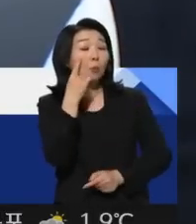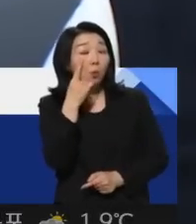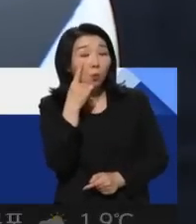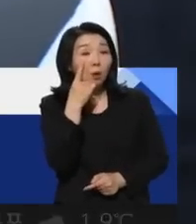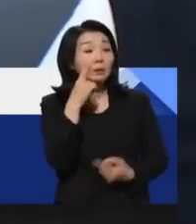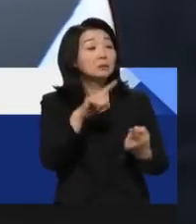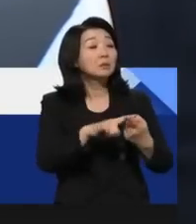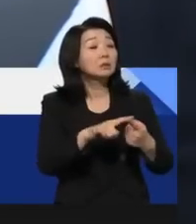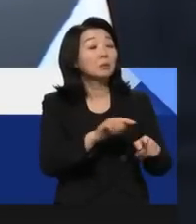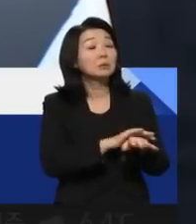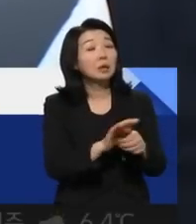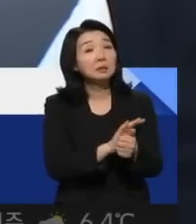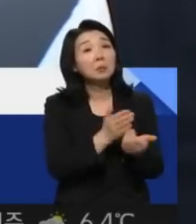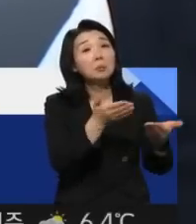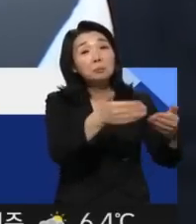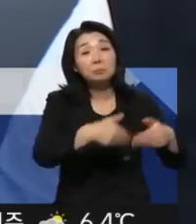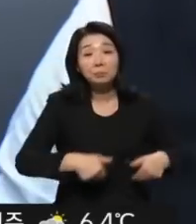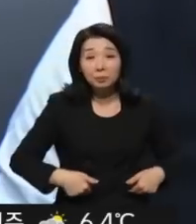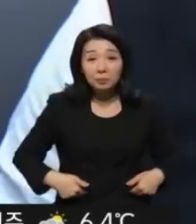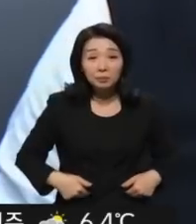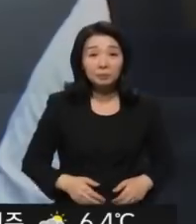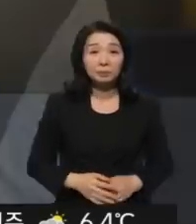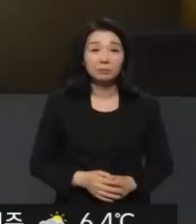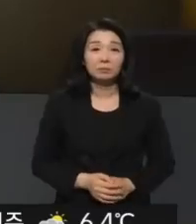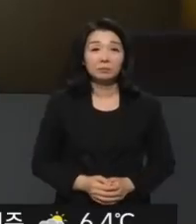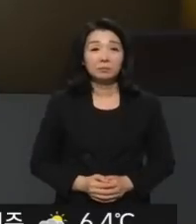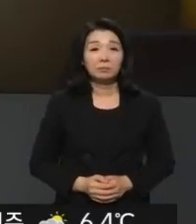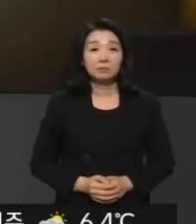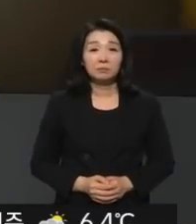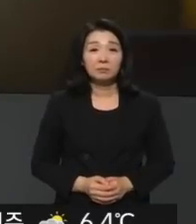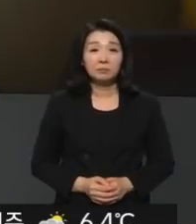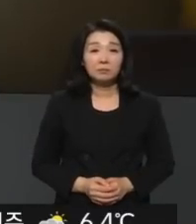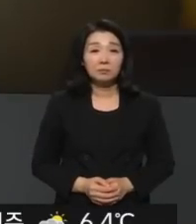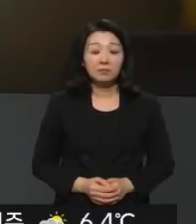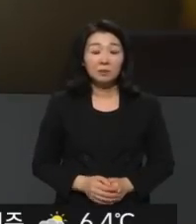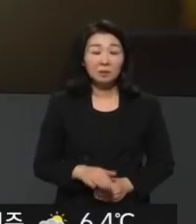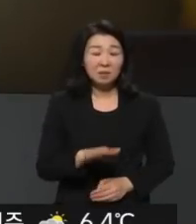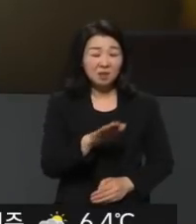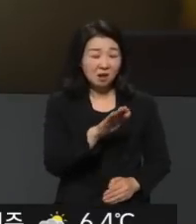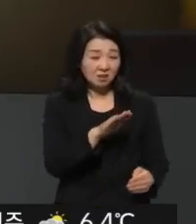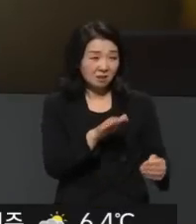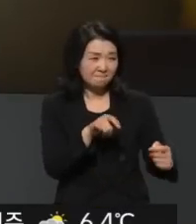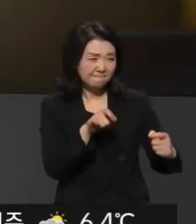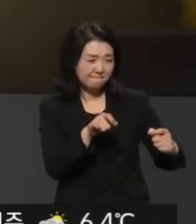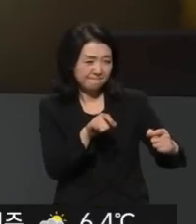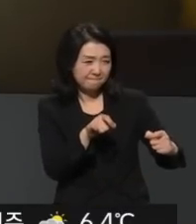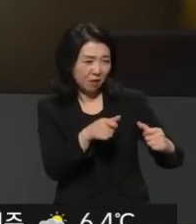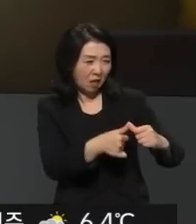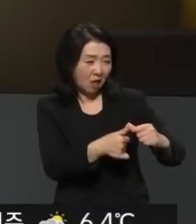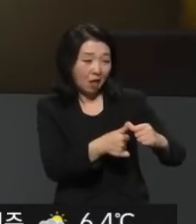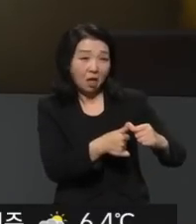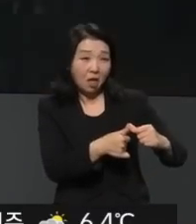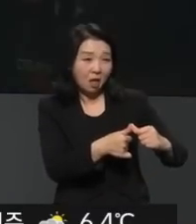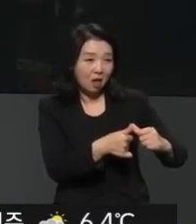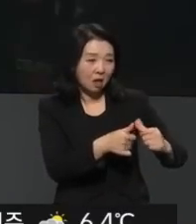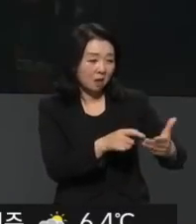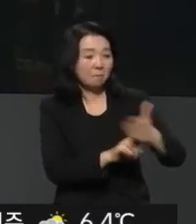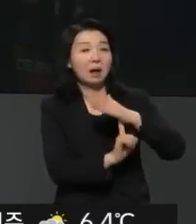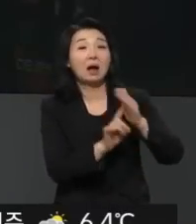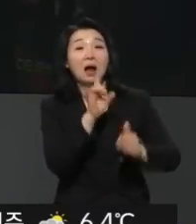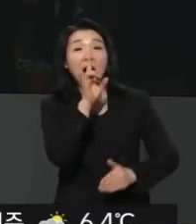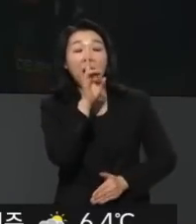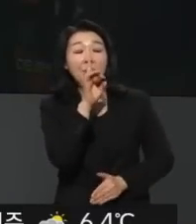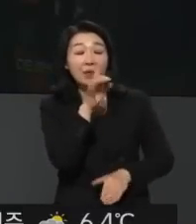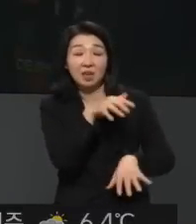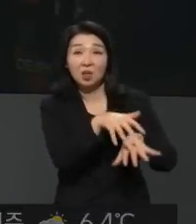우리가 대우를 해야 되는 게 아니냐. 하지만 여기서 밀리면 안 된다는 생각은 노동계도 마찬가지인 것